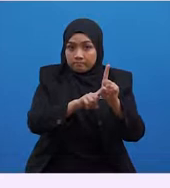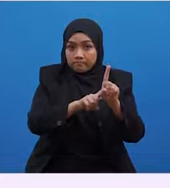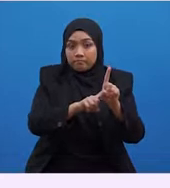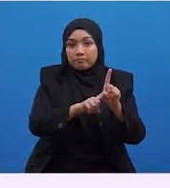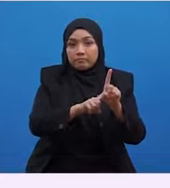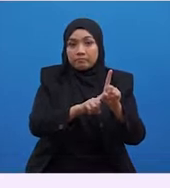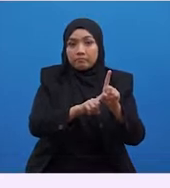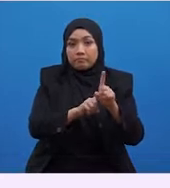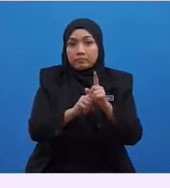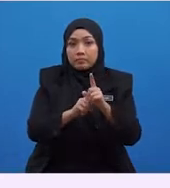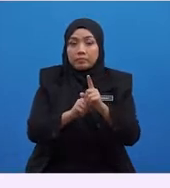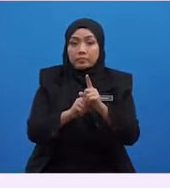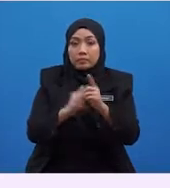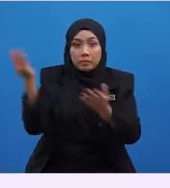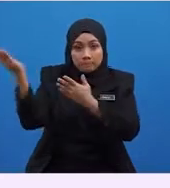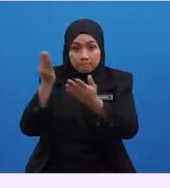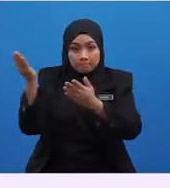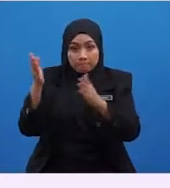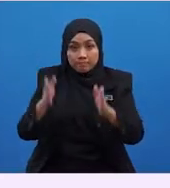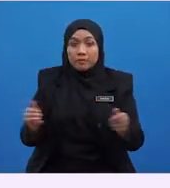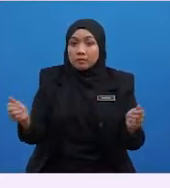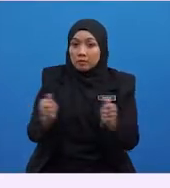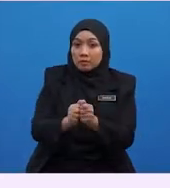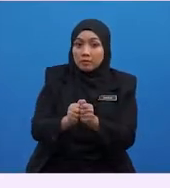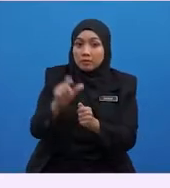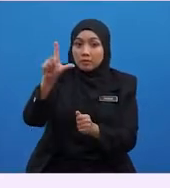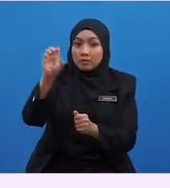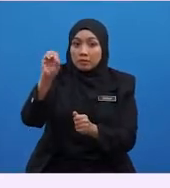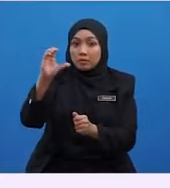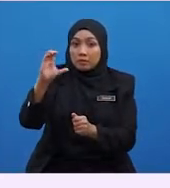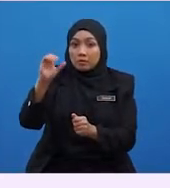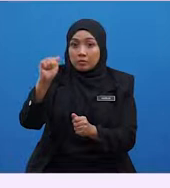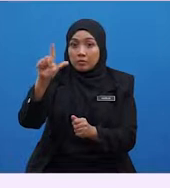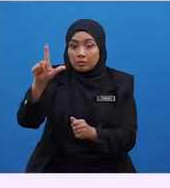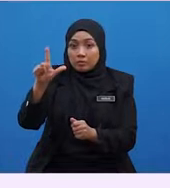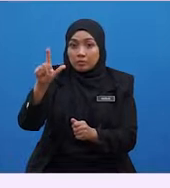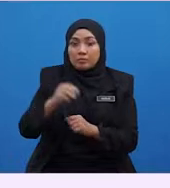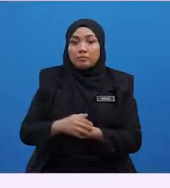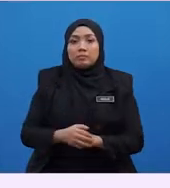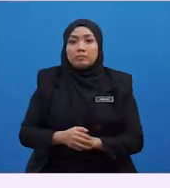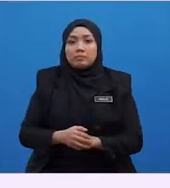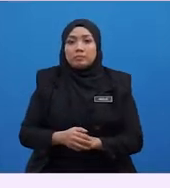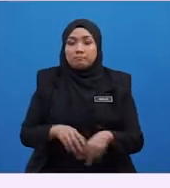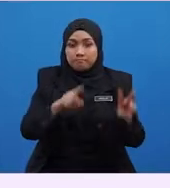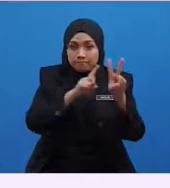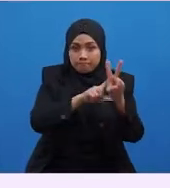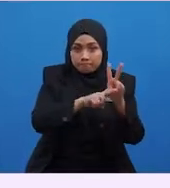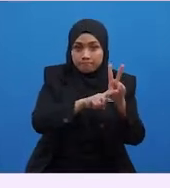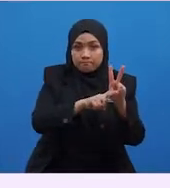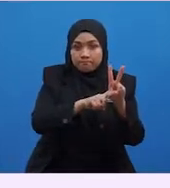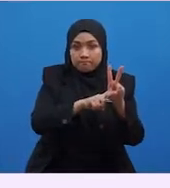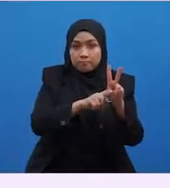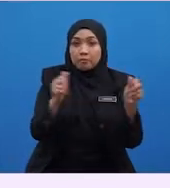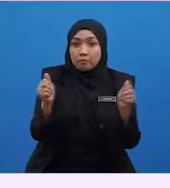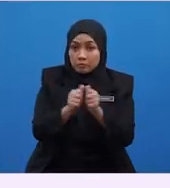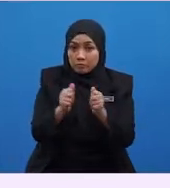ubah pelayan dengan localhost. Kedua, pemboleh ubah pengguna dengan